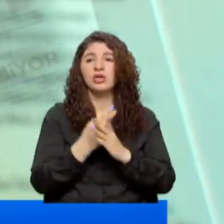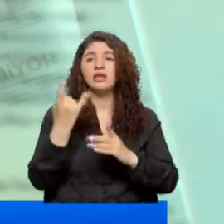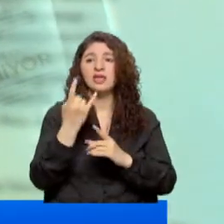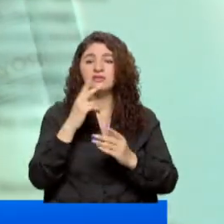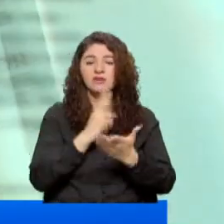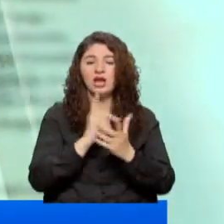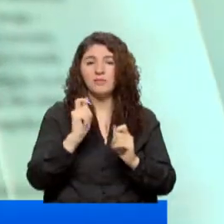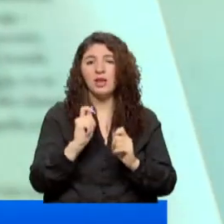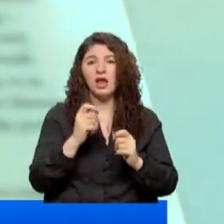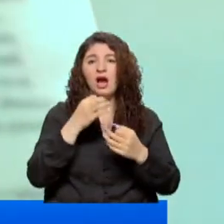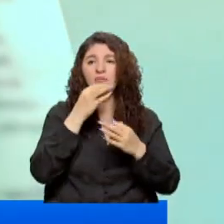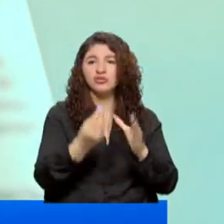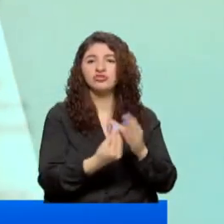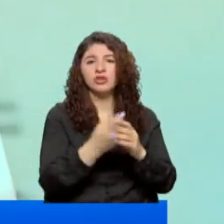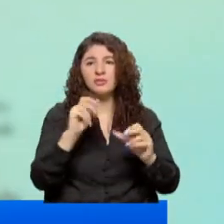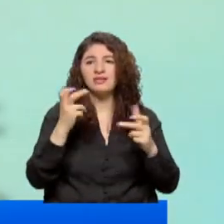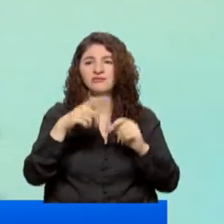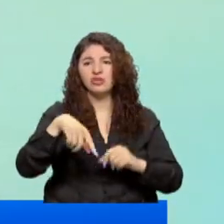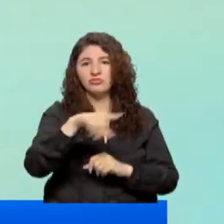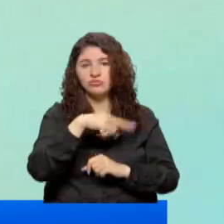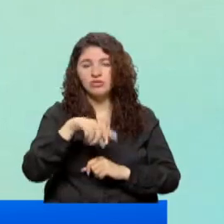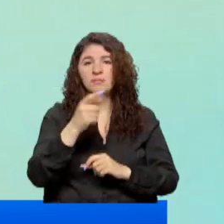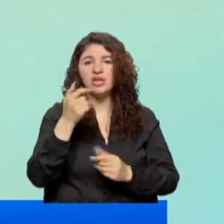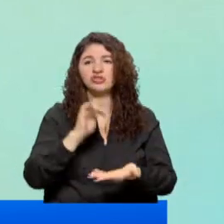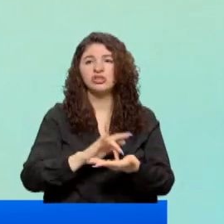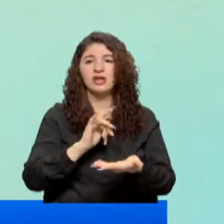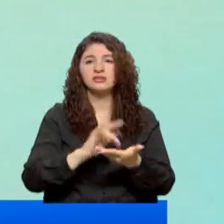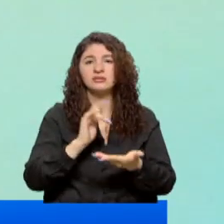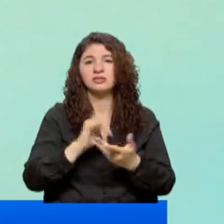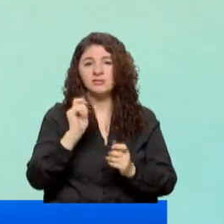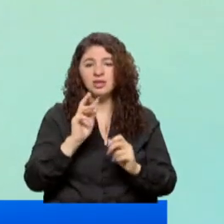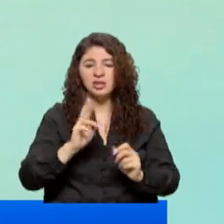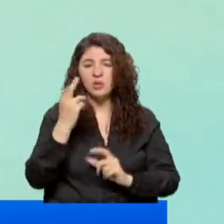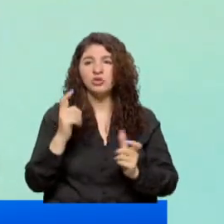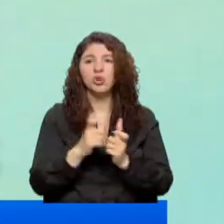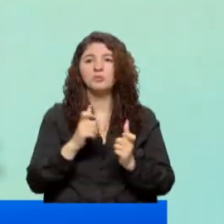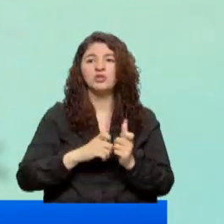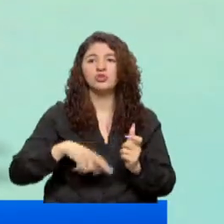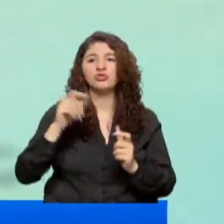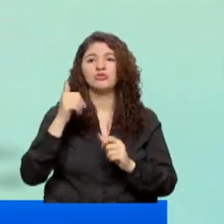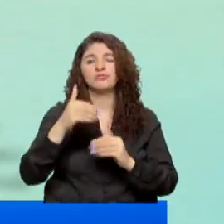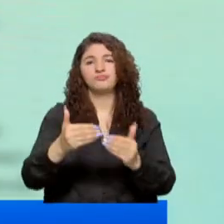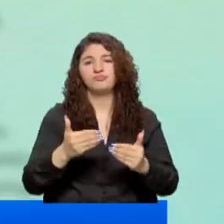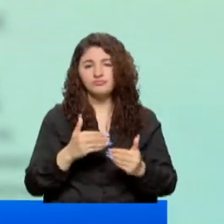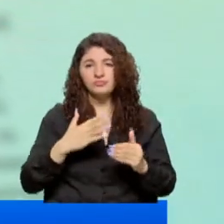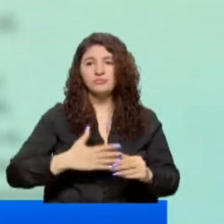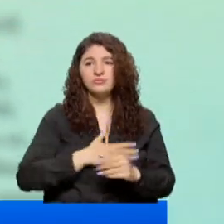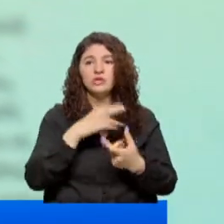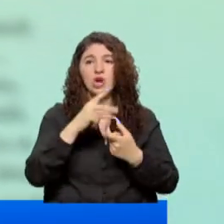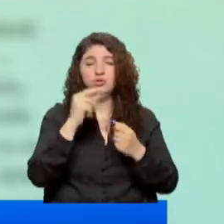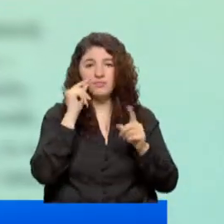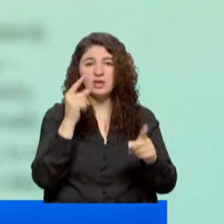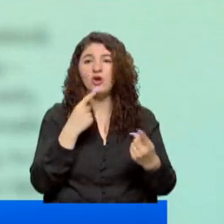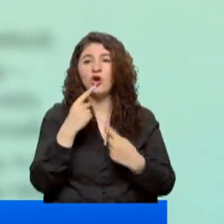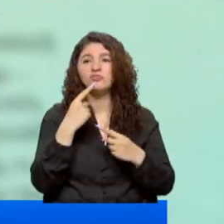kararları sonrası yapılan açıklamalar haberleş tren Televizyon kanallarına para cezası ödenen raporunu toplantı günü gelecekti CHP'li